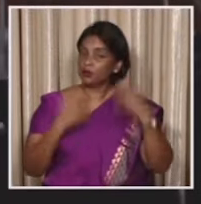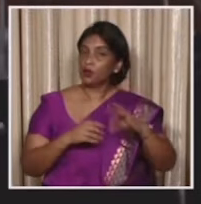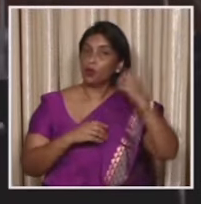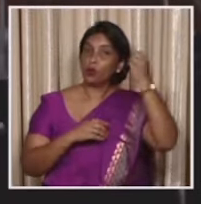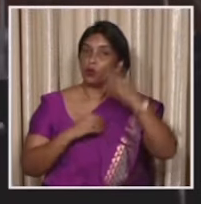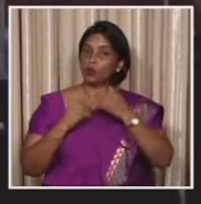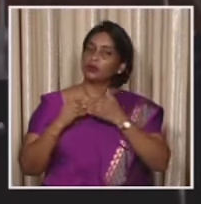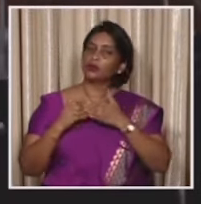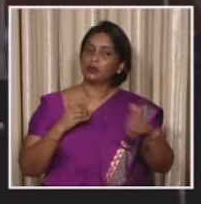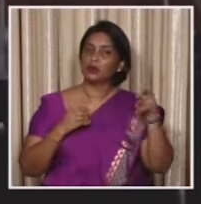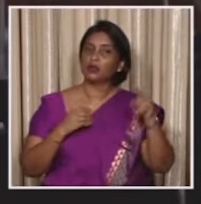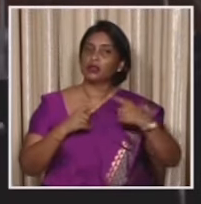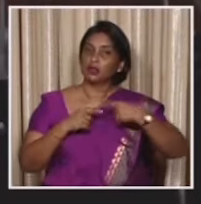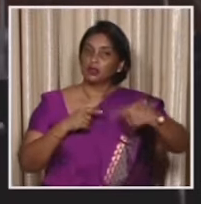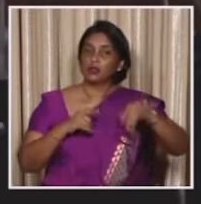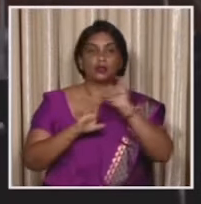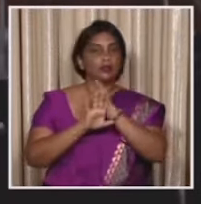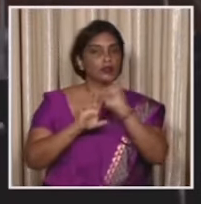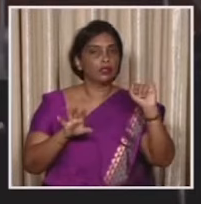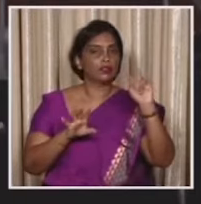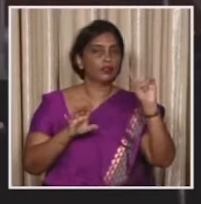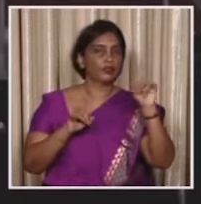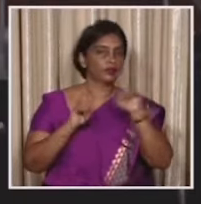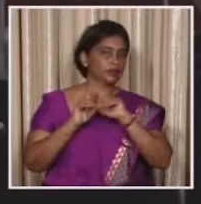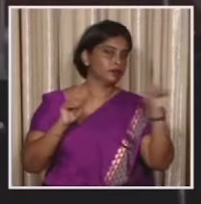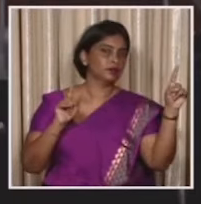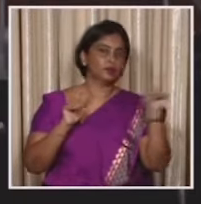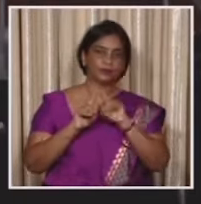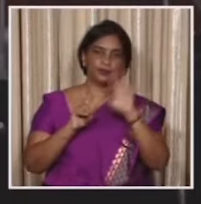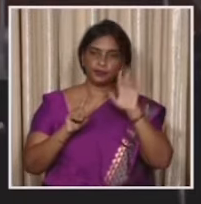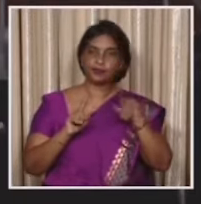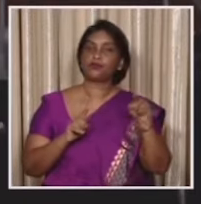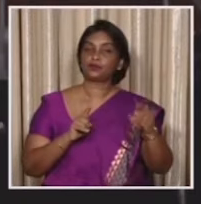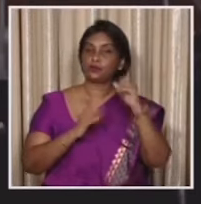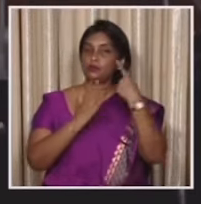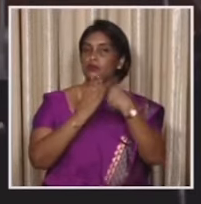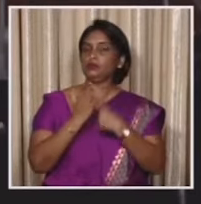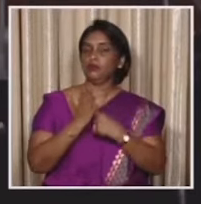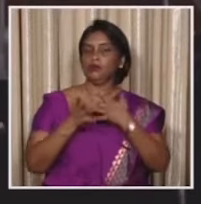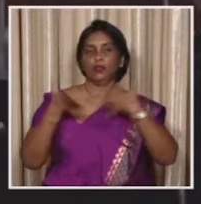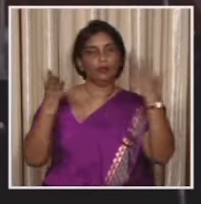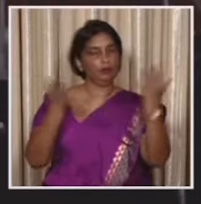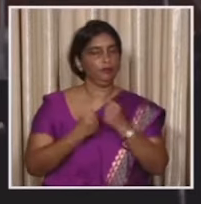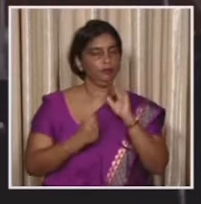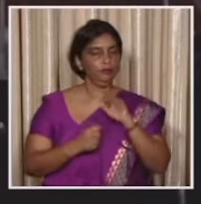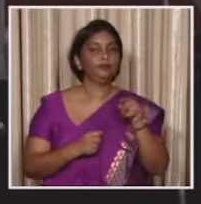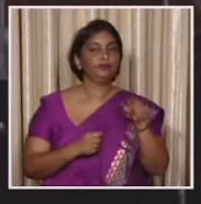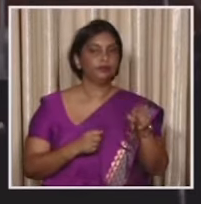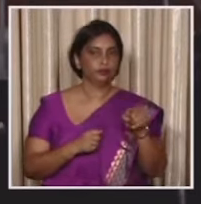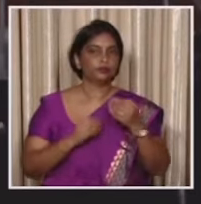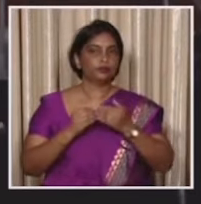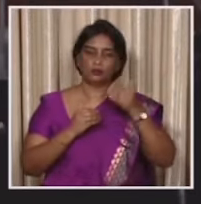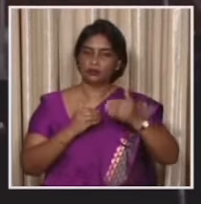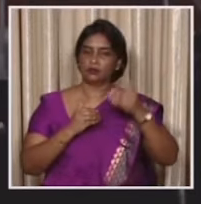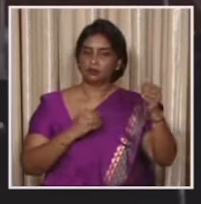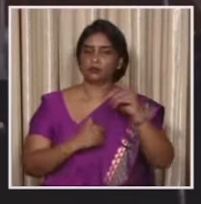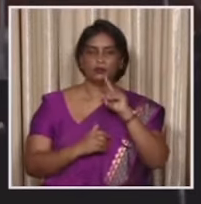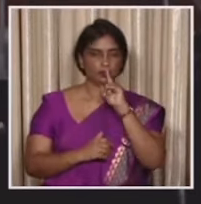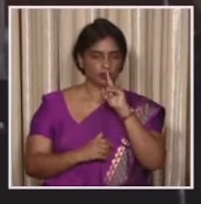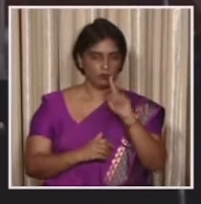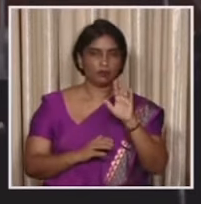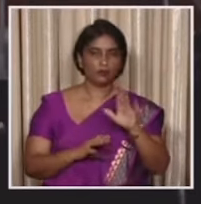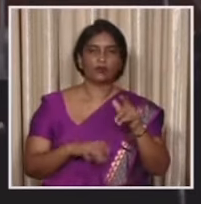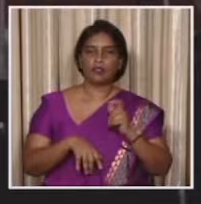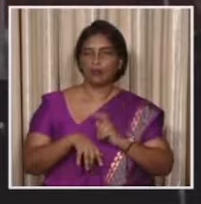දවසේ ඉඳන් දින 16ත් 21ත් අතර දිනයක නාම යෝජනා කැඳවන්න ඕනි. මම මේක පියවරෙන් පියවර විස්තර කරන්න හිටියේ,